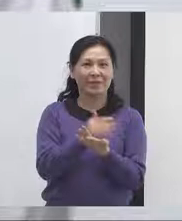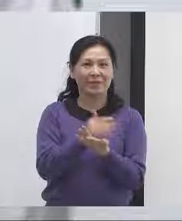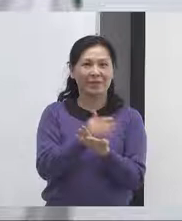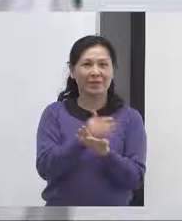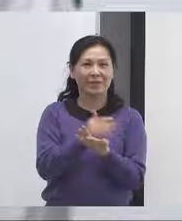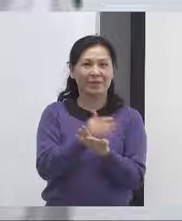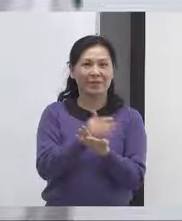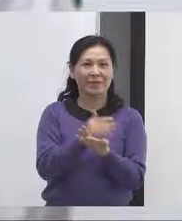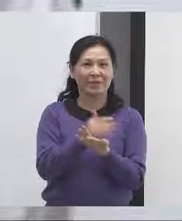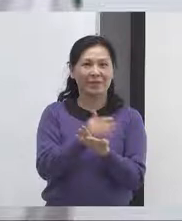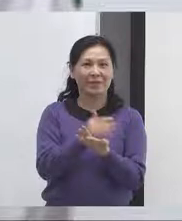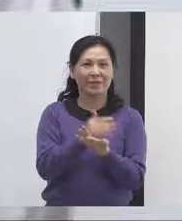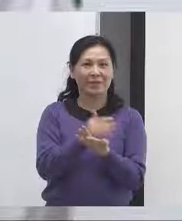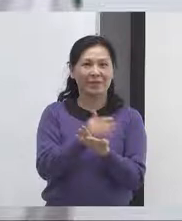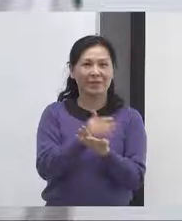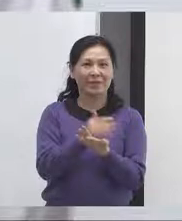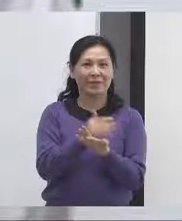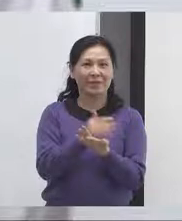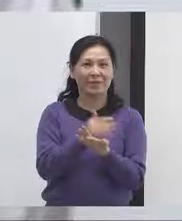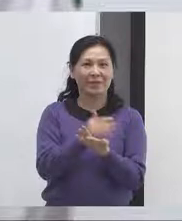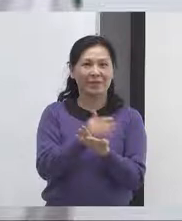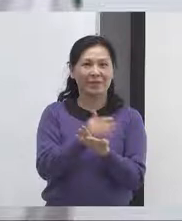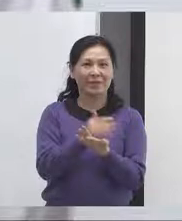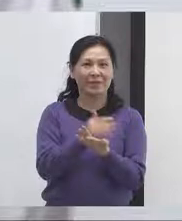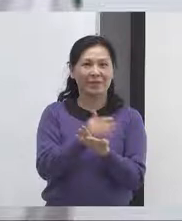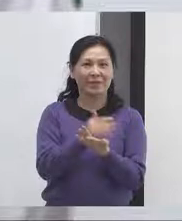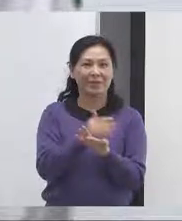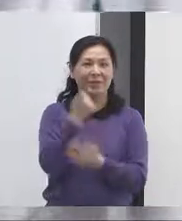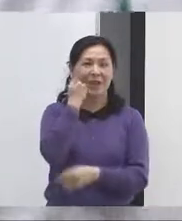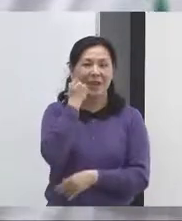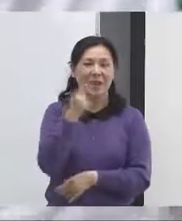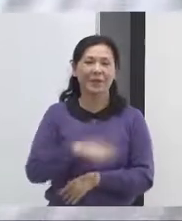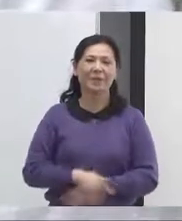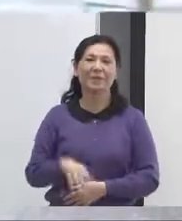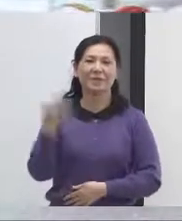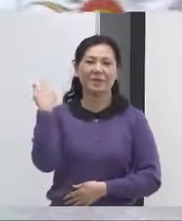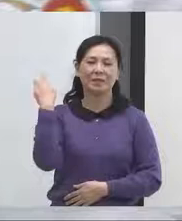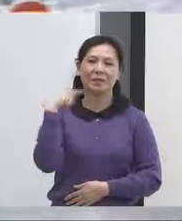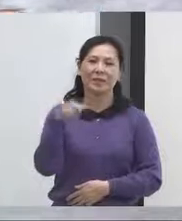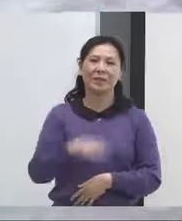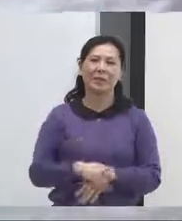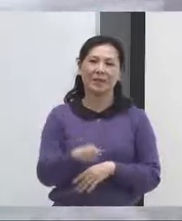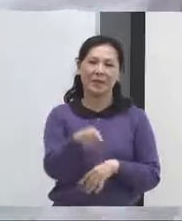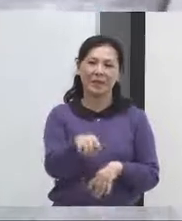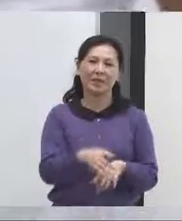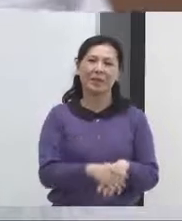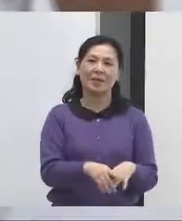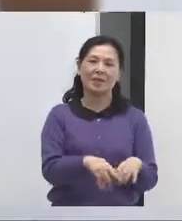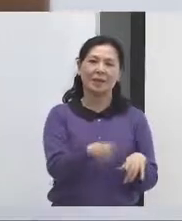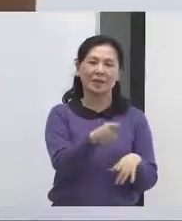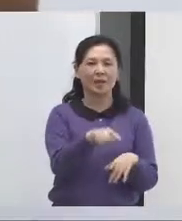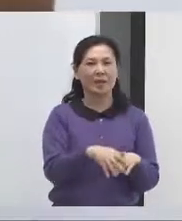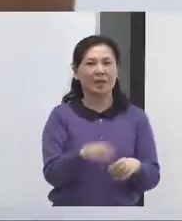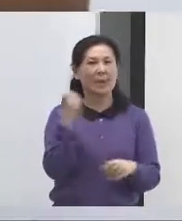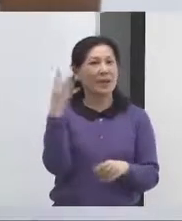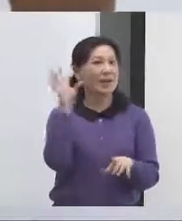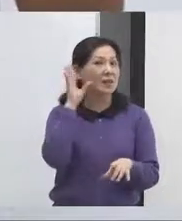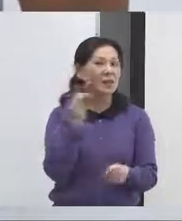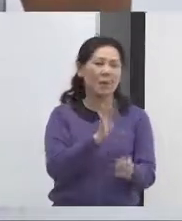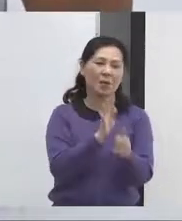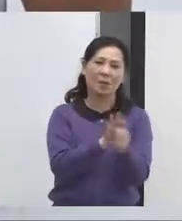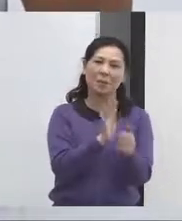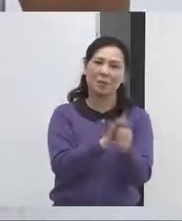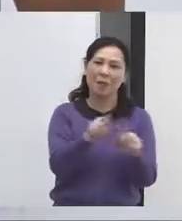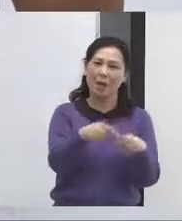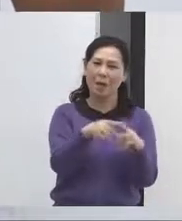演讲。那接下来下一位讲者呢，我们就会讲到另一面，就是曾经在民间做过蛮多像是新闻小帮手专案，